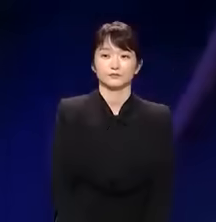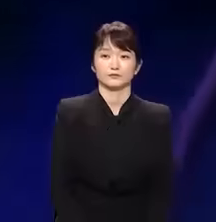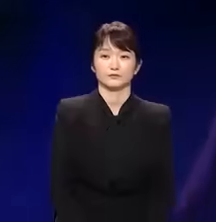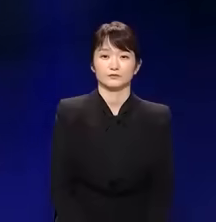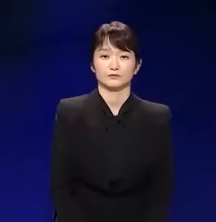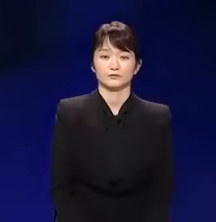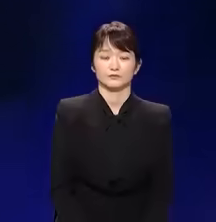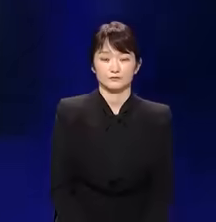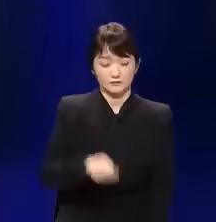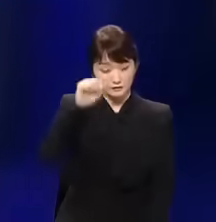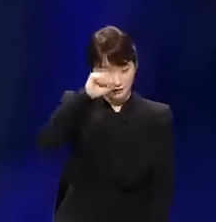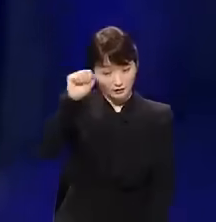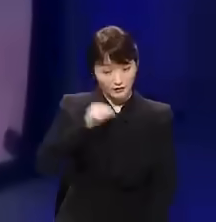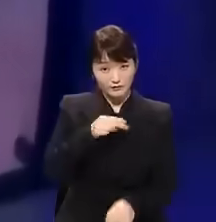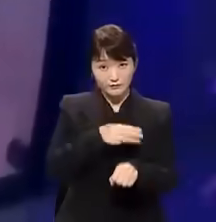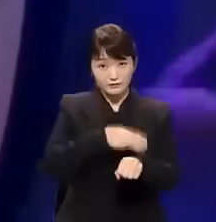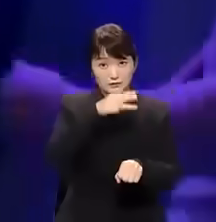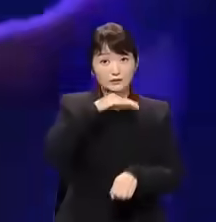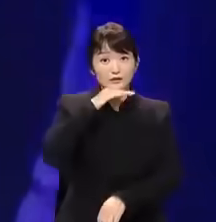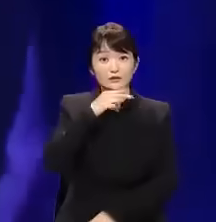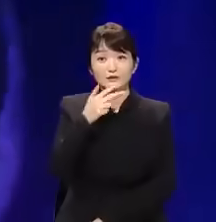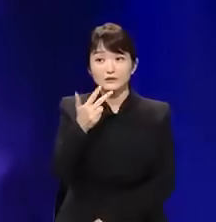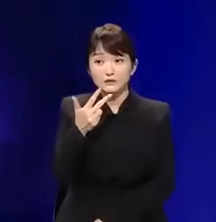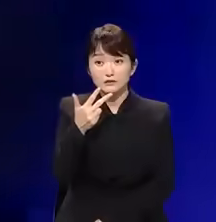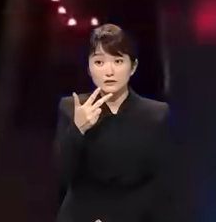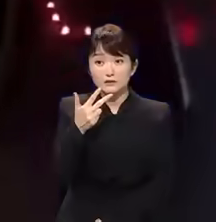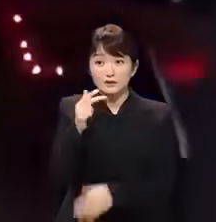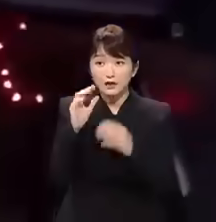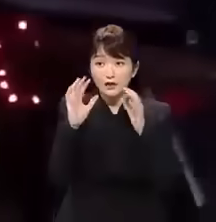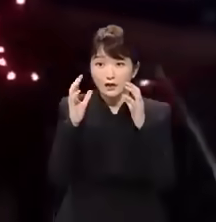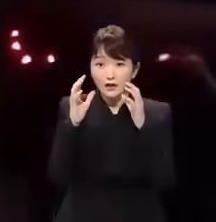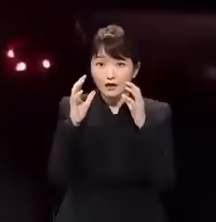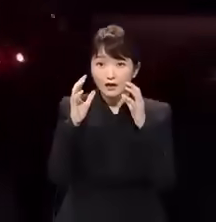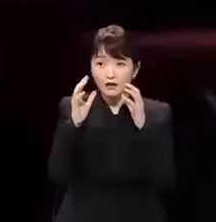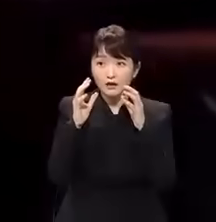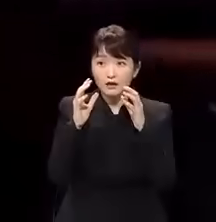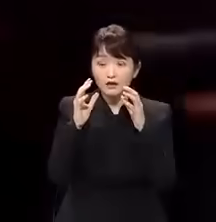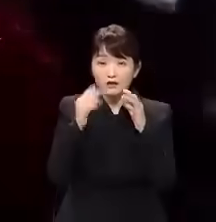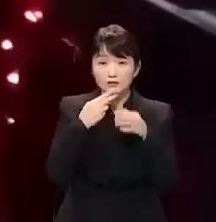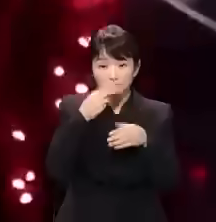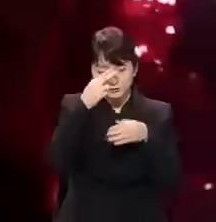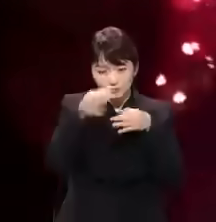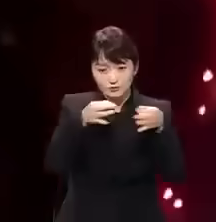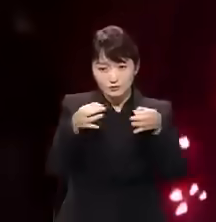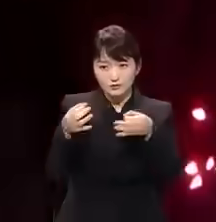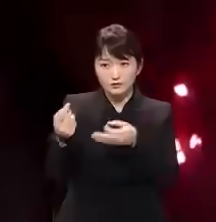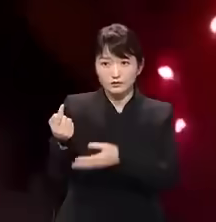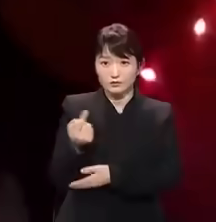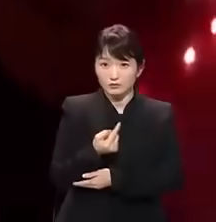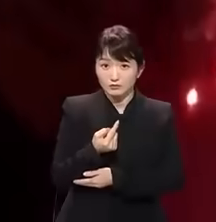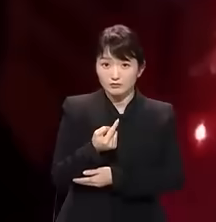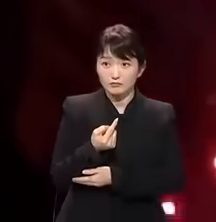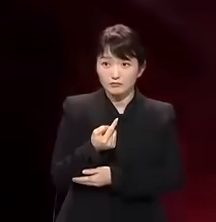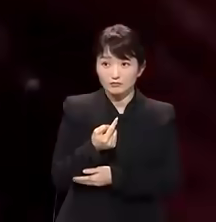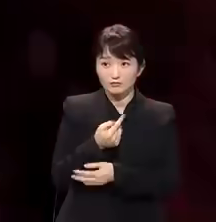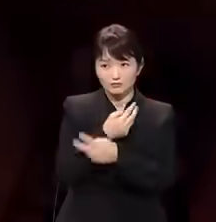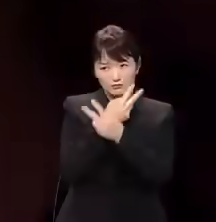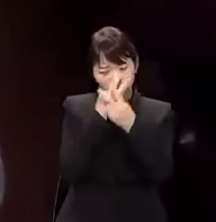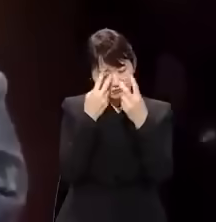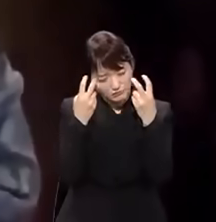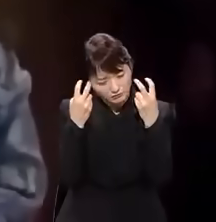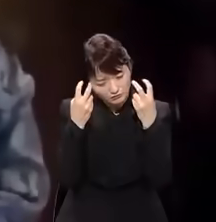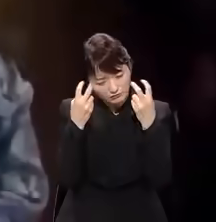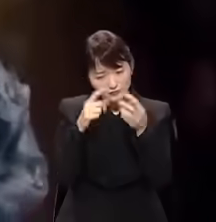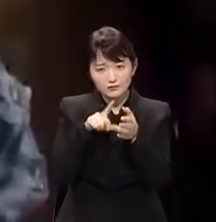보시죠네 새벽 3시에 일곱 살밖에 되지 않는 아이가 저렇게 술집에 들어와 있습니다 한참 잠들어 있어야 할이